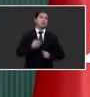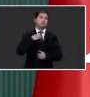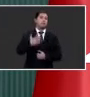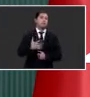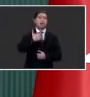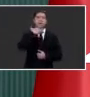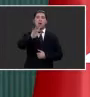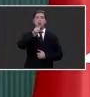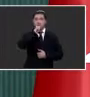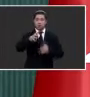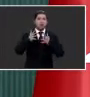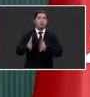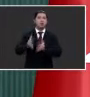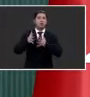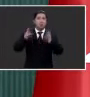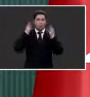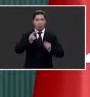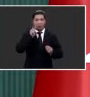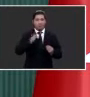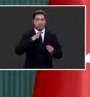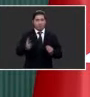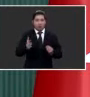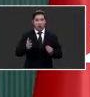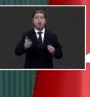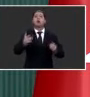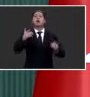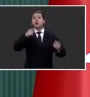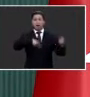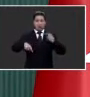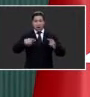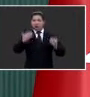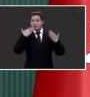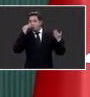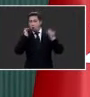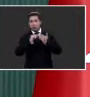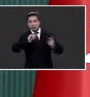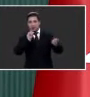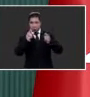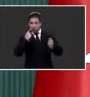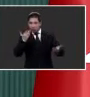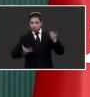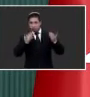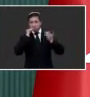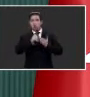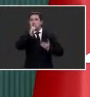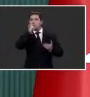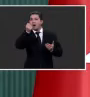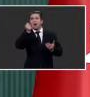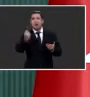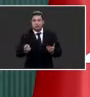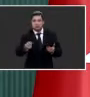denize dökülen su kaynaklarımızı ekolojik dengeyi de gözeterek su potansiyeli yetersiz